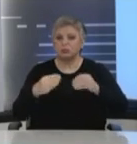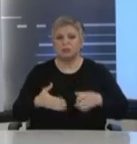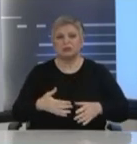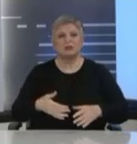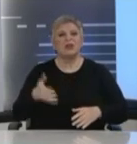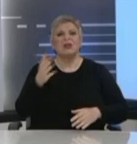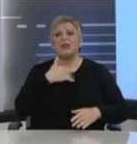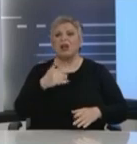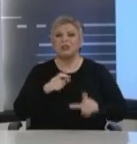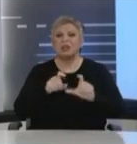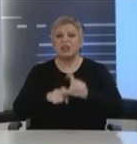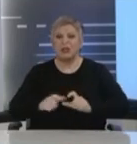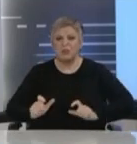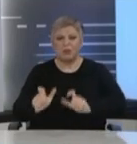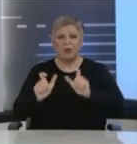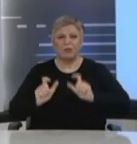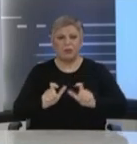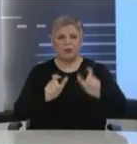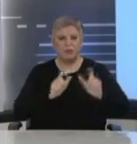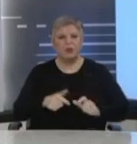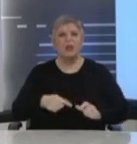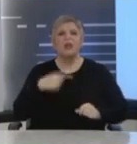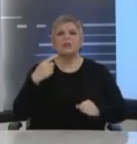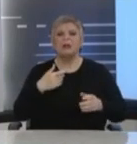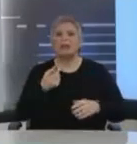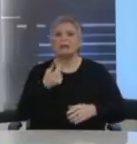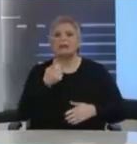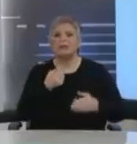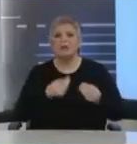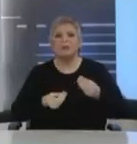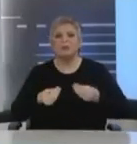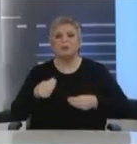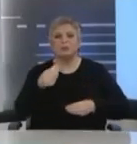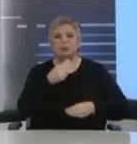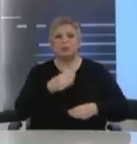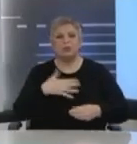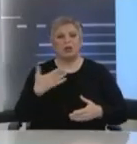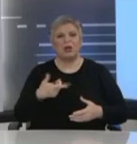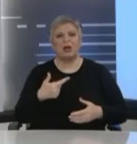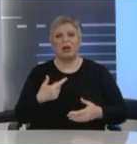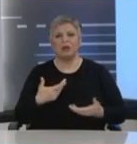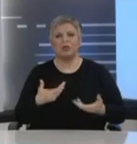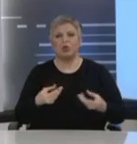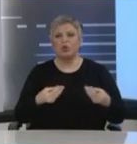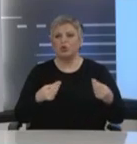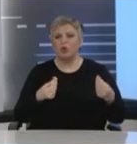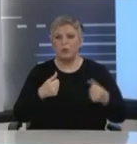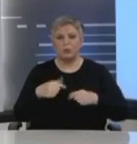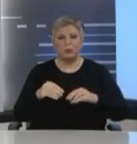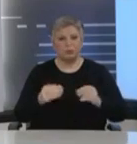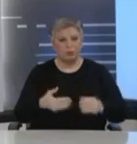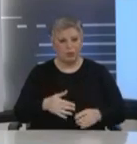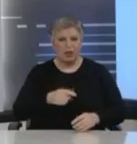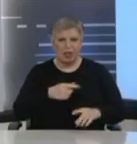αποκλεισμός ανταγωνιστών, ευνοϊκή τιμολόγηση. Όχι μόνο στην Ελλάδα, αλλά σε πολλές χώρες